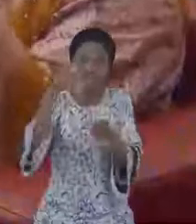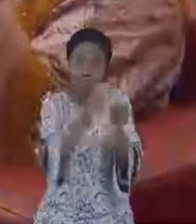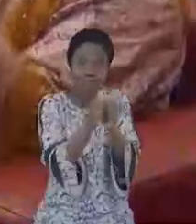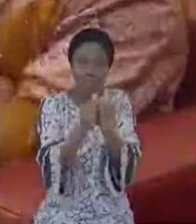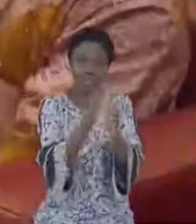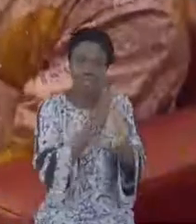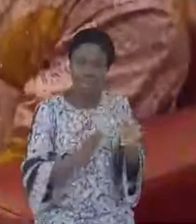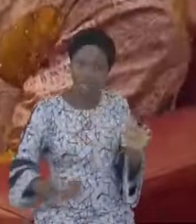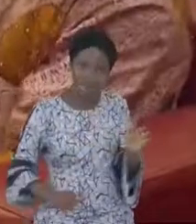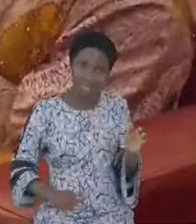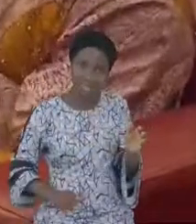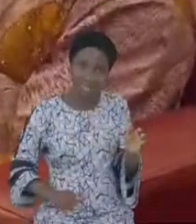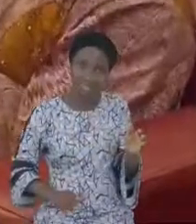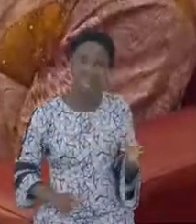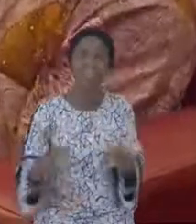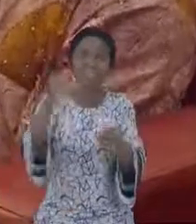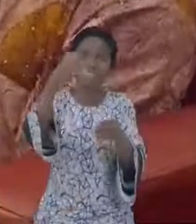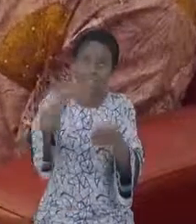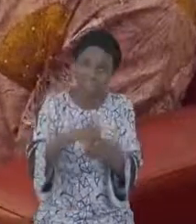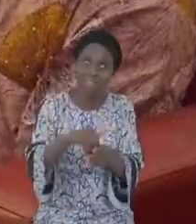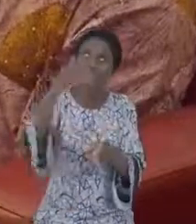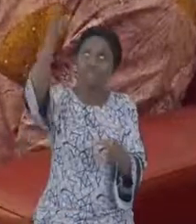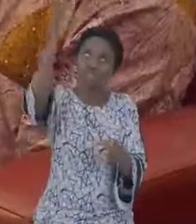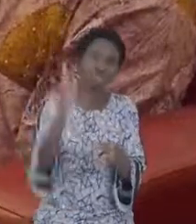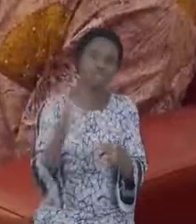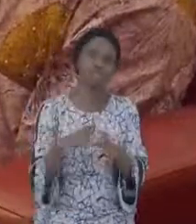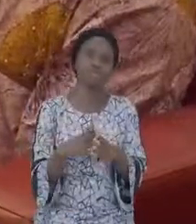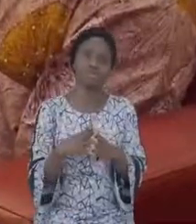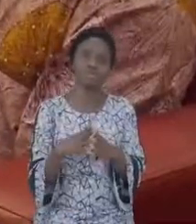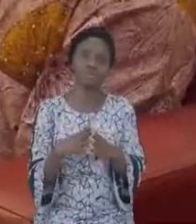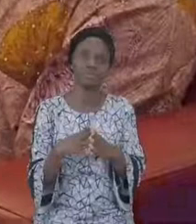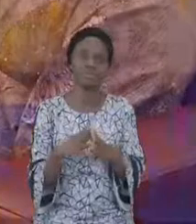Un avec Christ, continuez en Dieu.